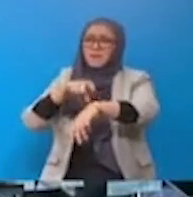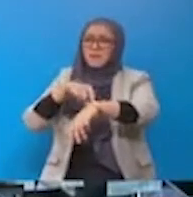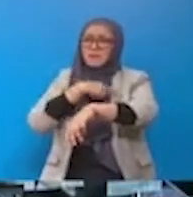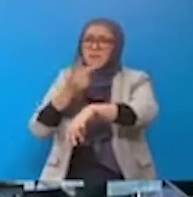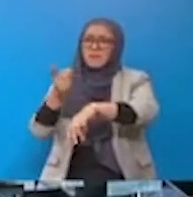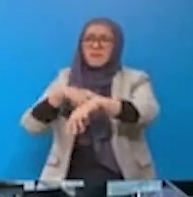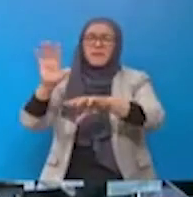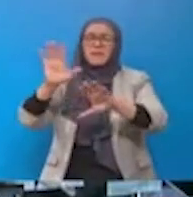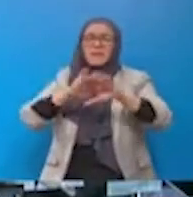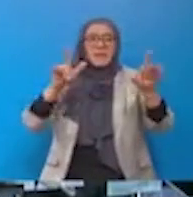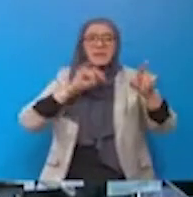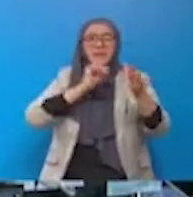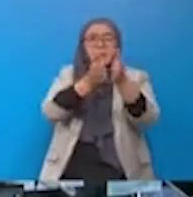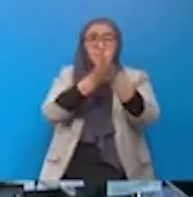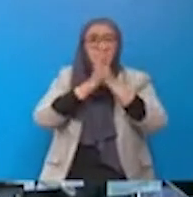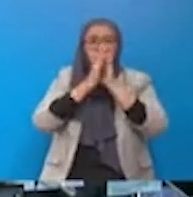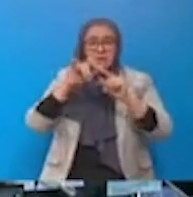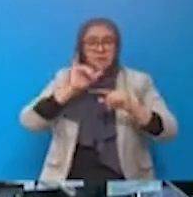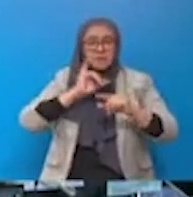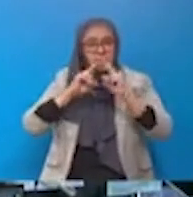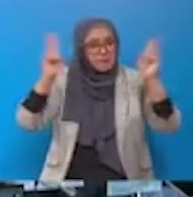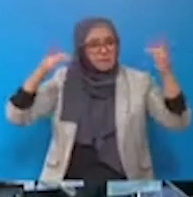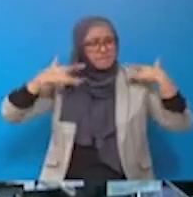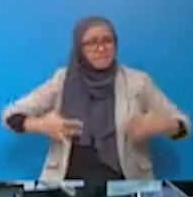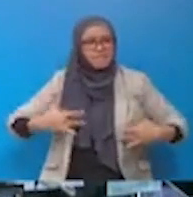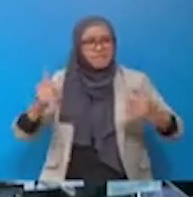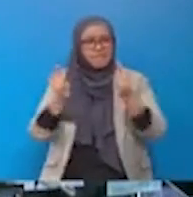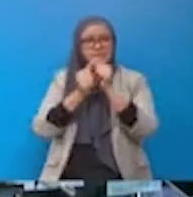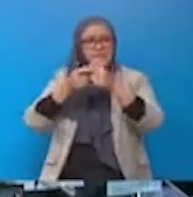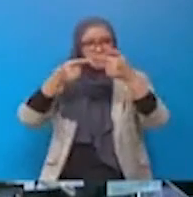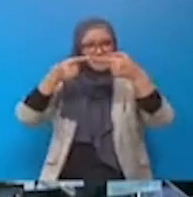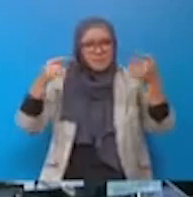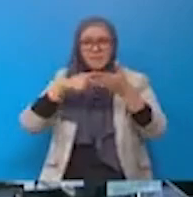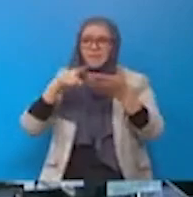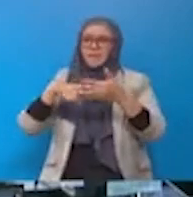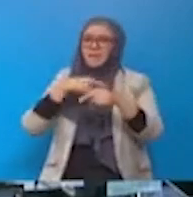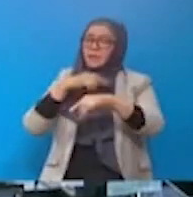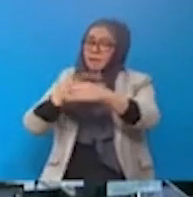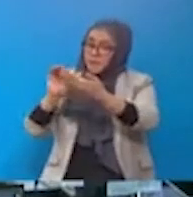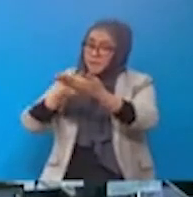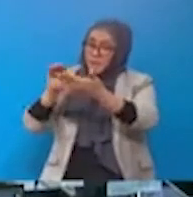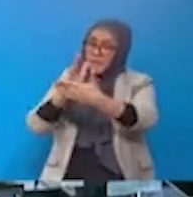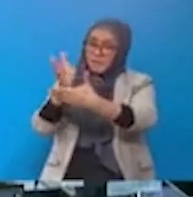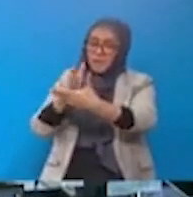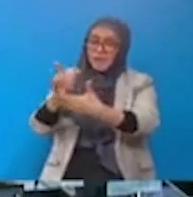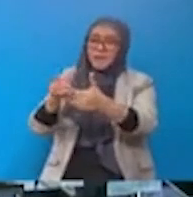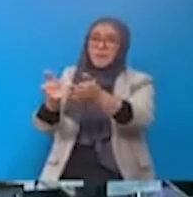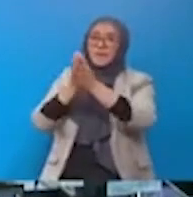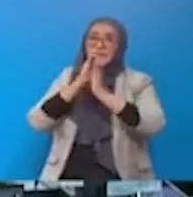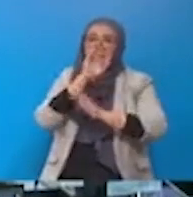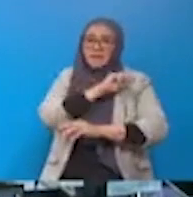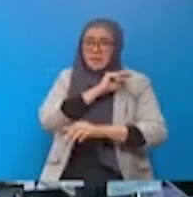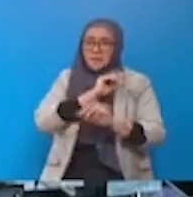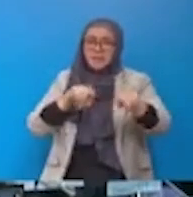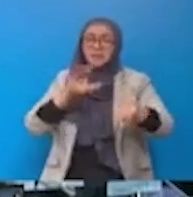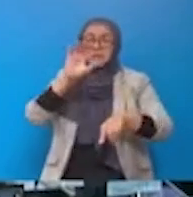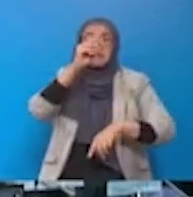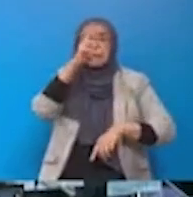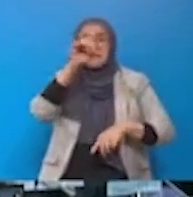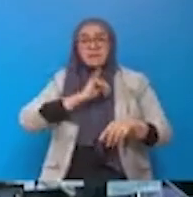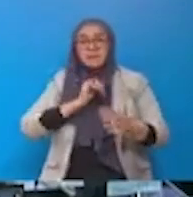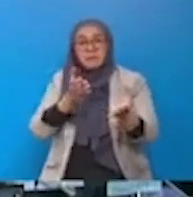supaya sama kecewa dengan keputusan ini aku sebagai yang mau menteri Indonesia Boleh saya minta penjelasan dari